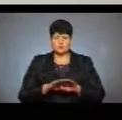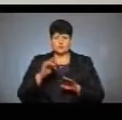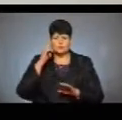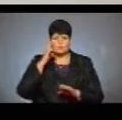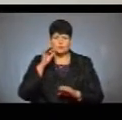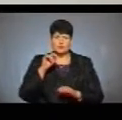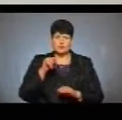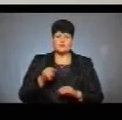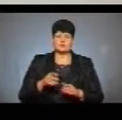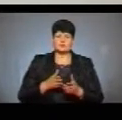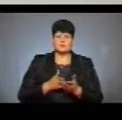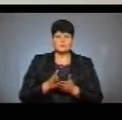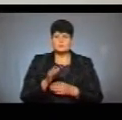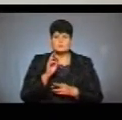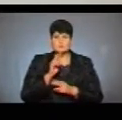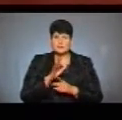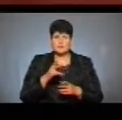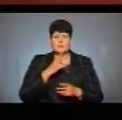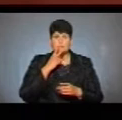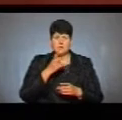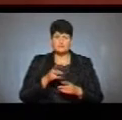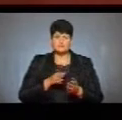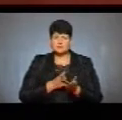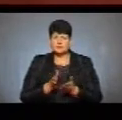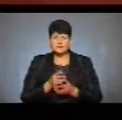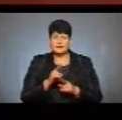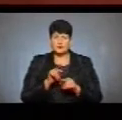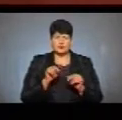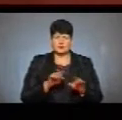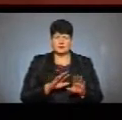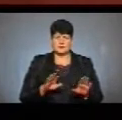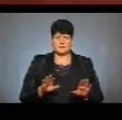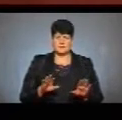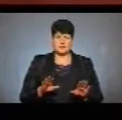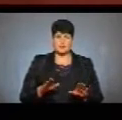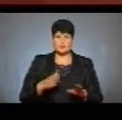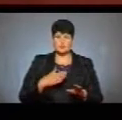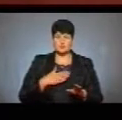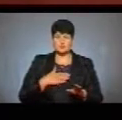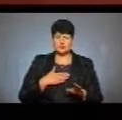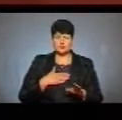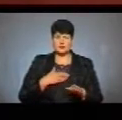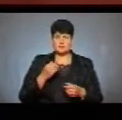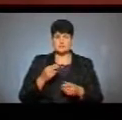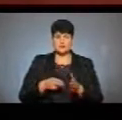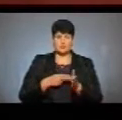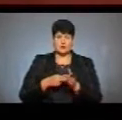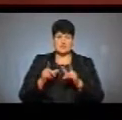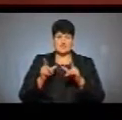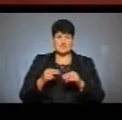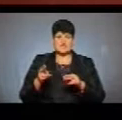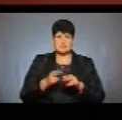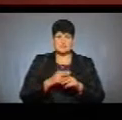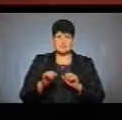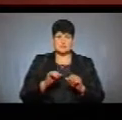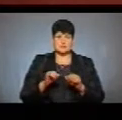ми рухаємося не туди. Так? Вони бачать, що ми рухаємося не туди, у нас потяг їде без машиніста, і, відповідно, ми